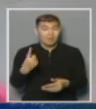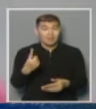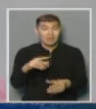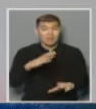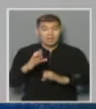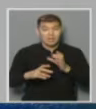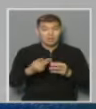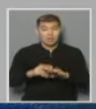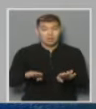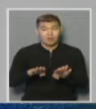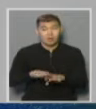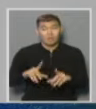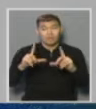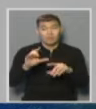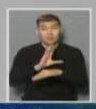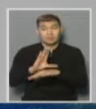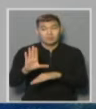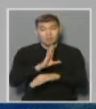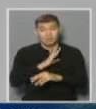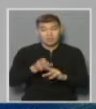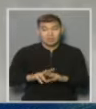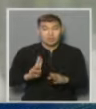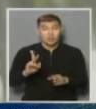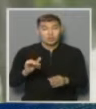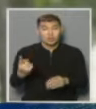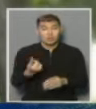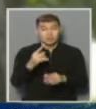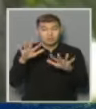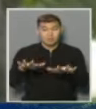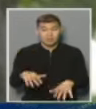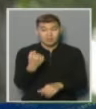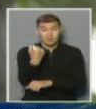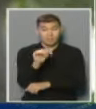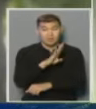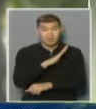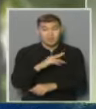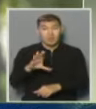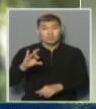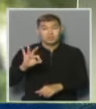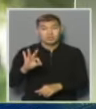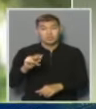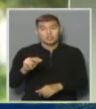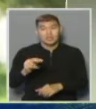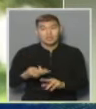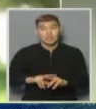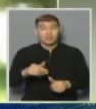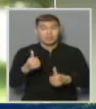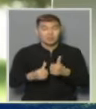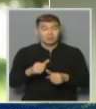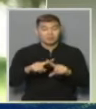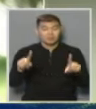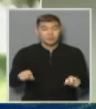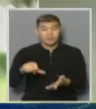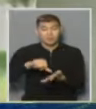байқауына дәл осы суреттерді жолдаған екен. Ал қыркүйекте бірінші орынға ие болып, Сочиде өтетін ақтық сайысқа жолдама